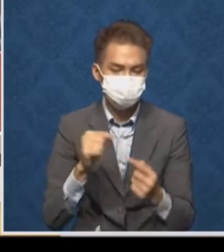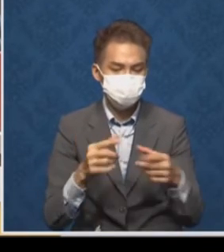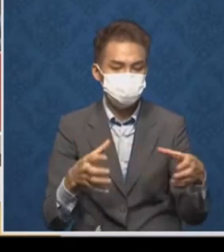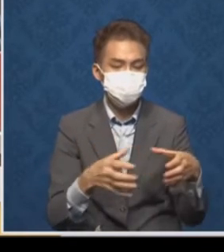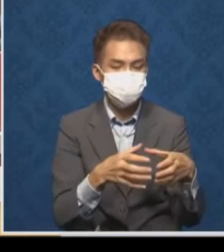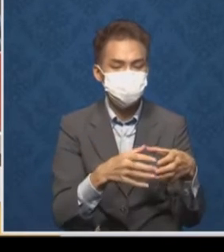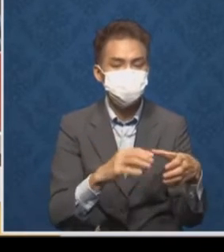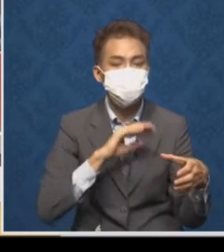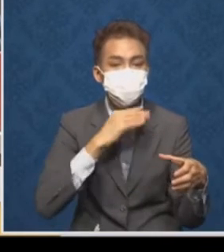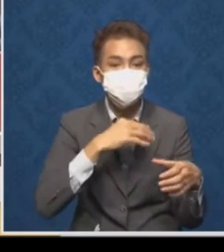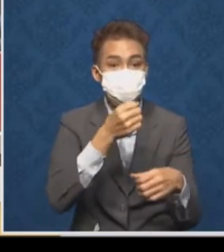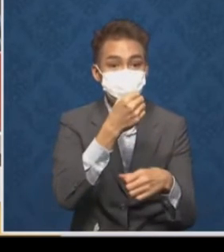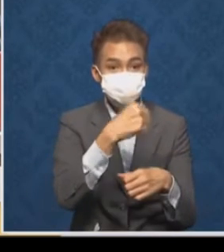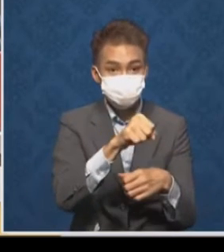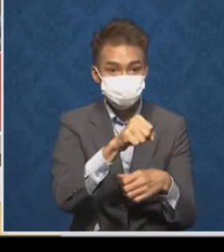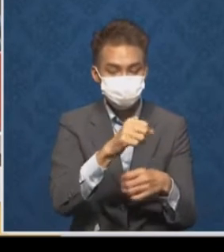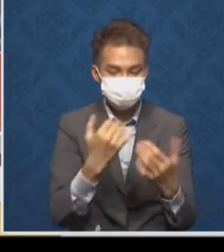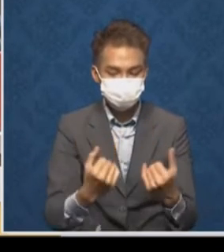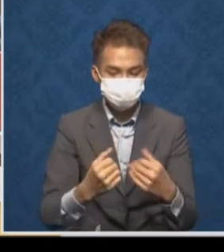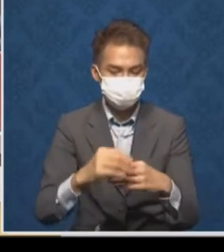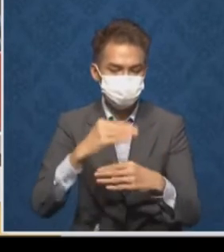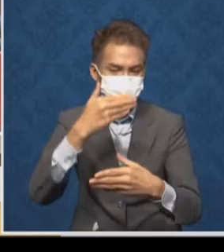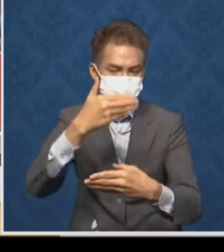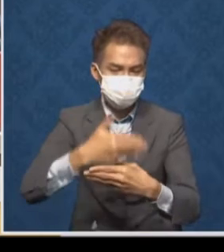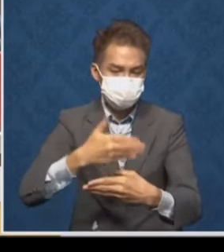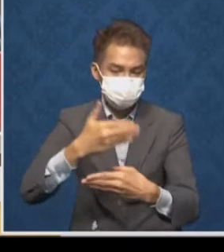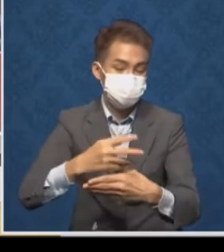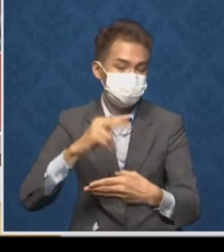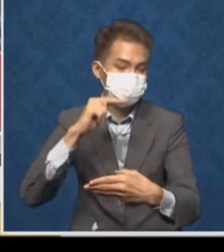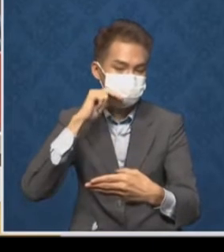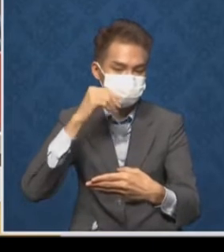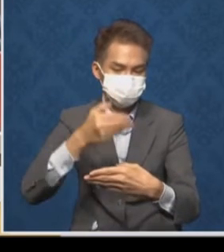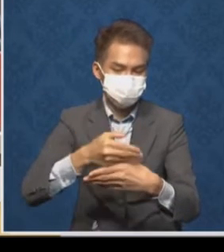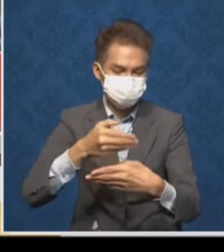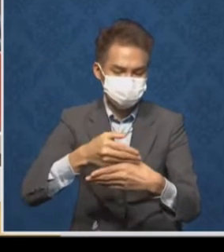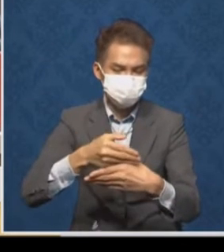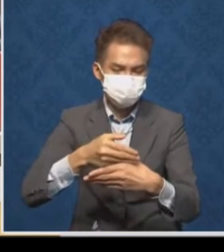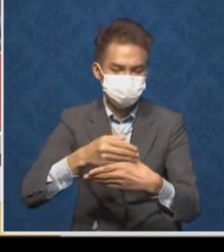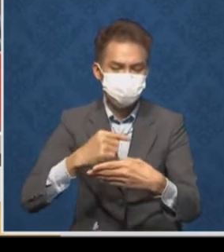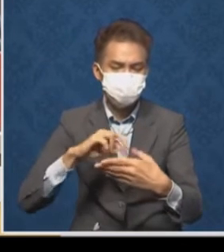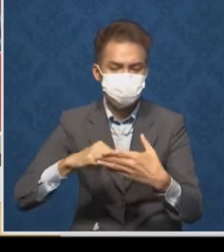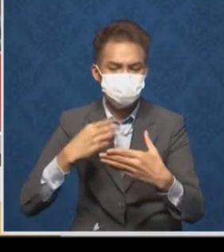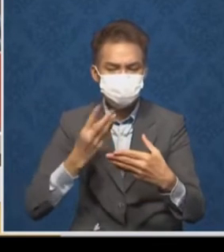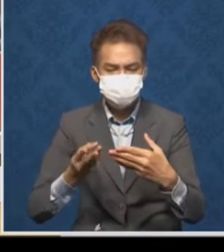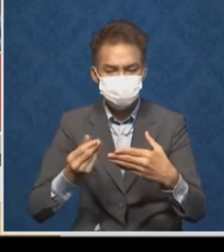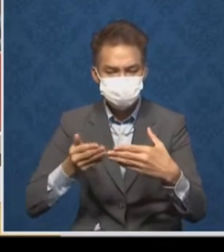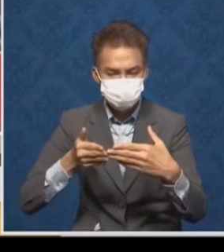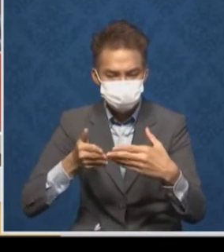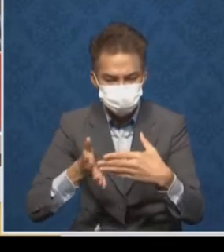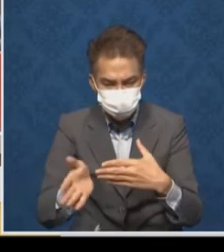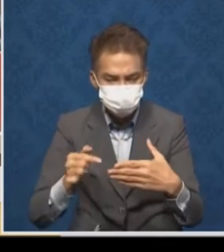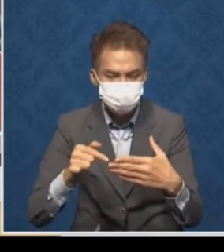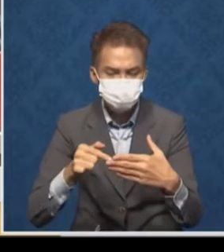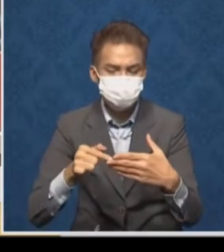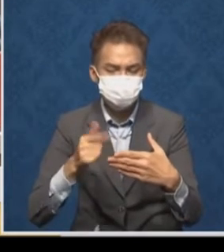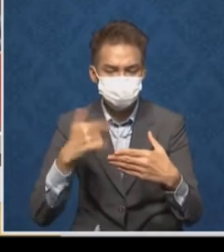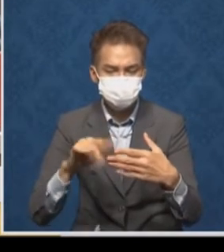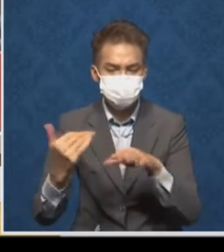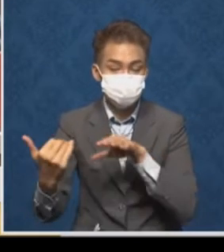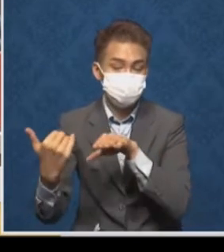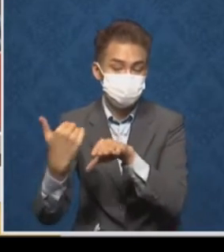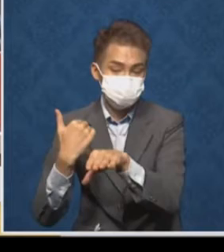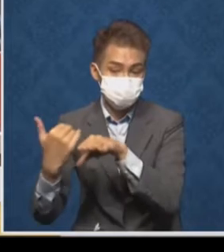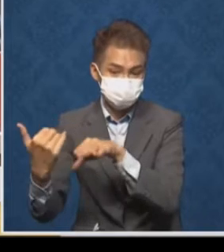ครชุมนั้นเขื่อนได้ชำรุดนะครับตลิ่งได้ชำรุดเสียหายนะครับเป็นตลิ่งแล้วก็มีถนนเนี่ย